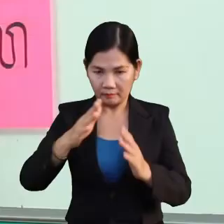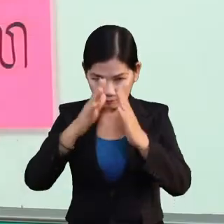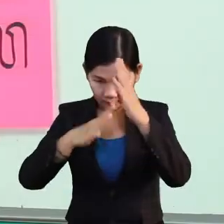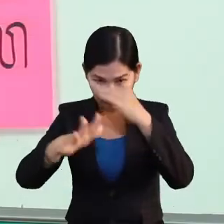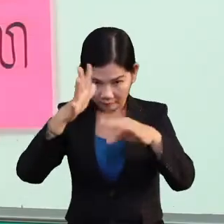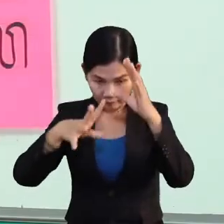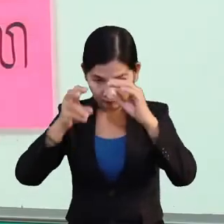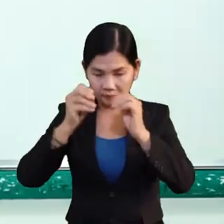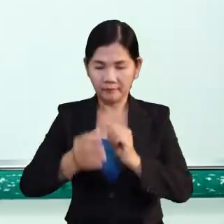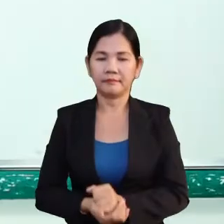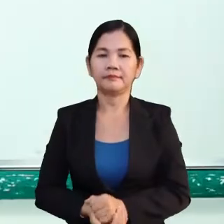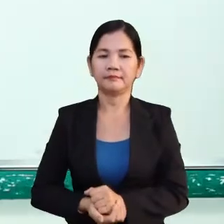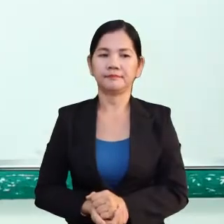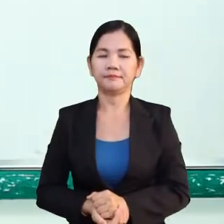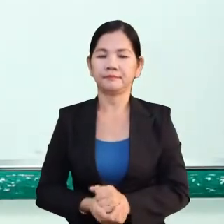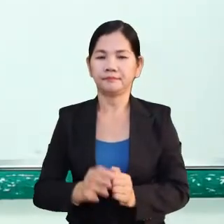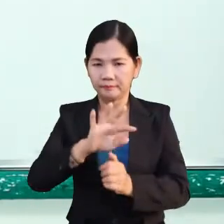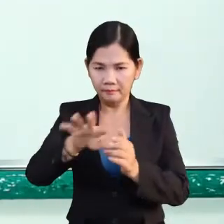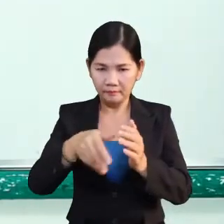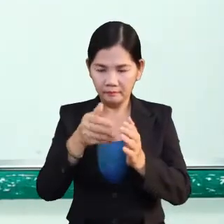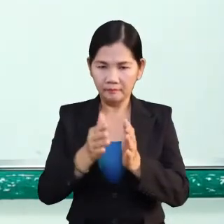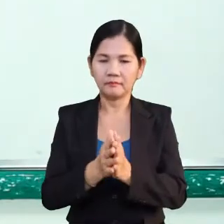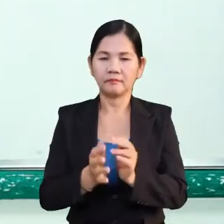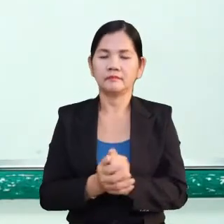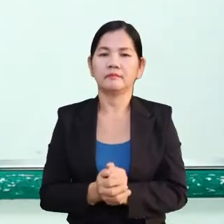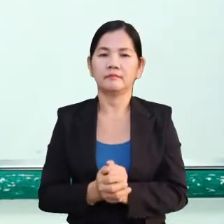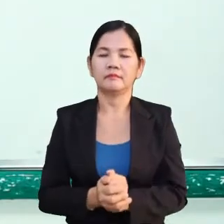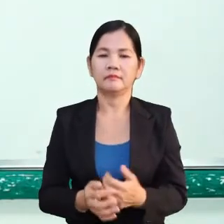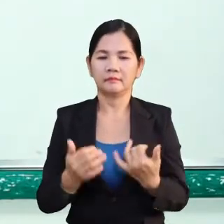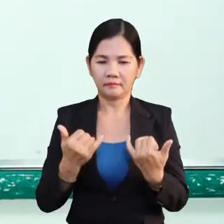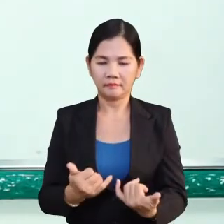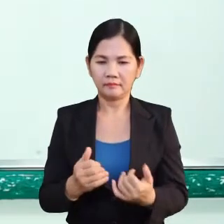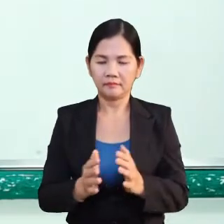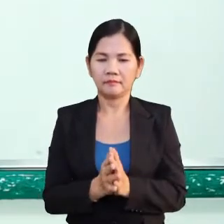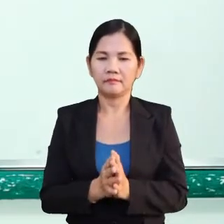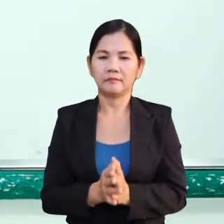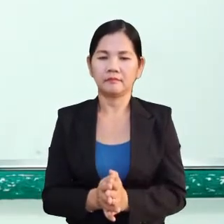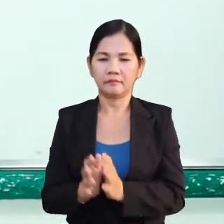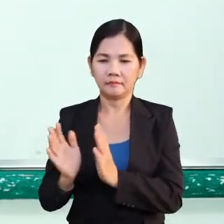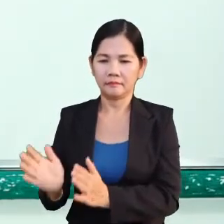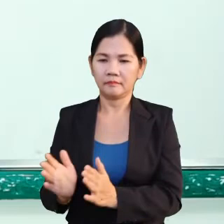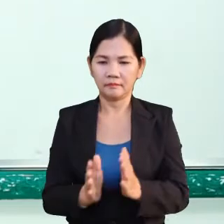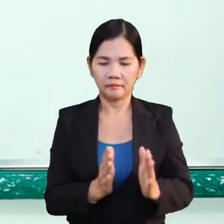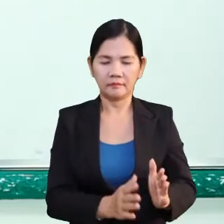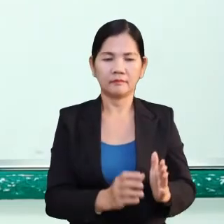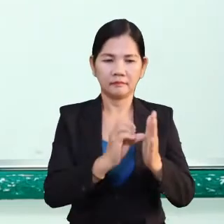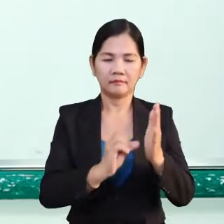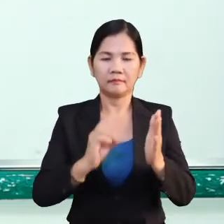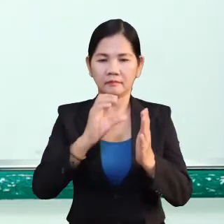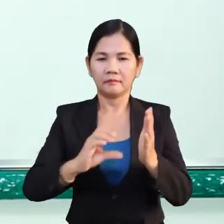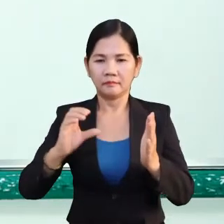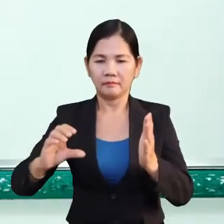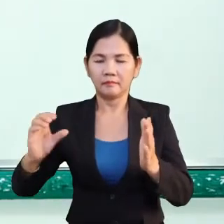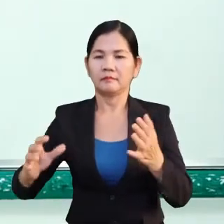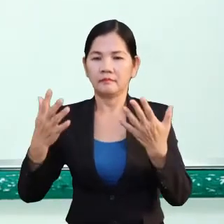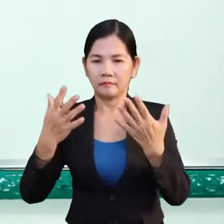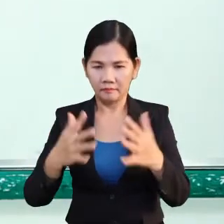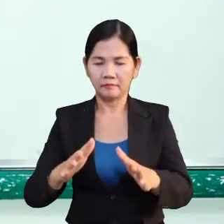តើសាលារៀនចាអរគុណកូនយ៉ាងយើងមិញអំបញ្ញមិញគឺកូនកូនបានរៀបតាមលំដាប់លំដោយនៃសកម្មភាពដែលយើងមុ